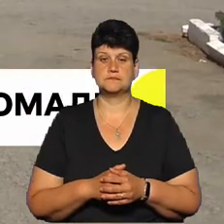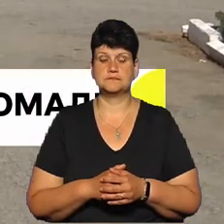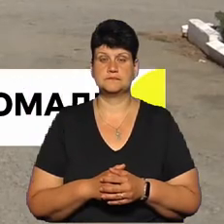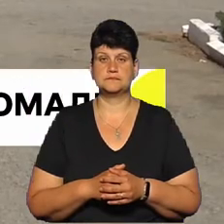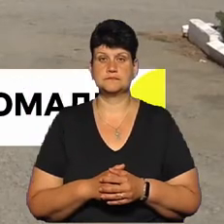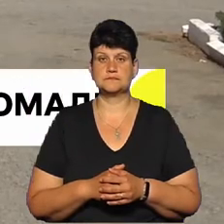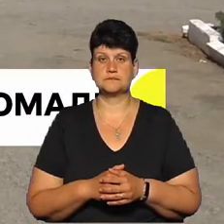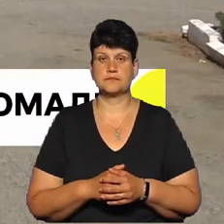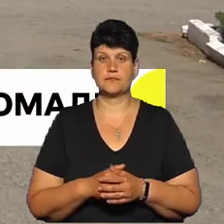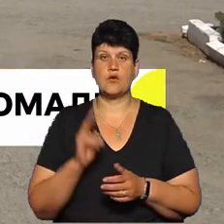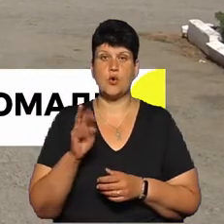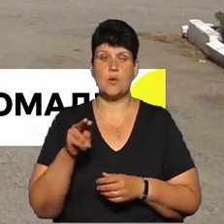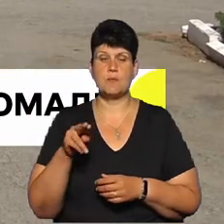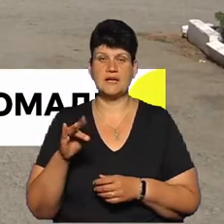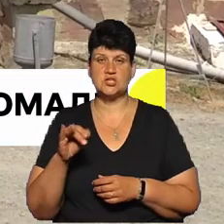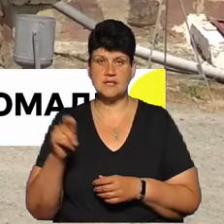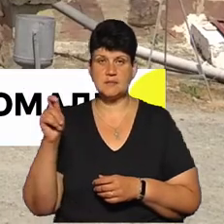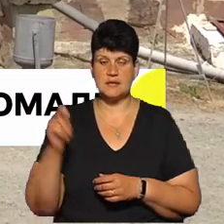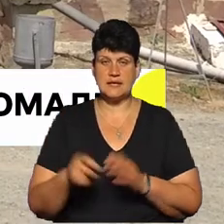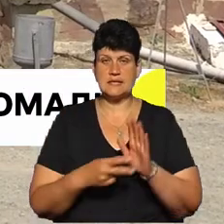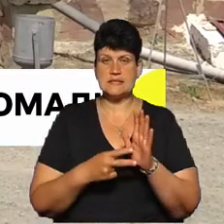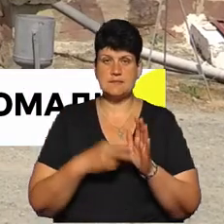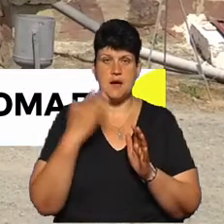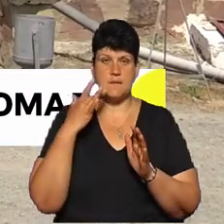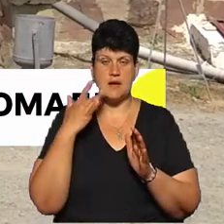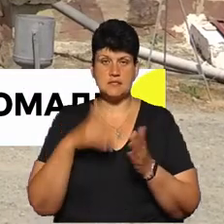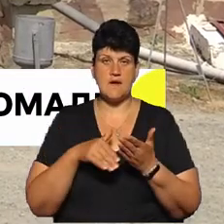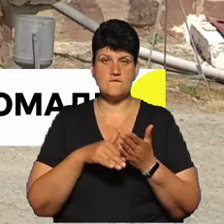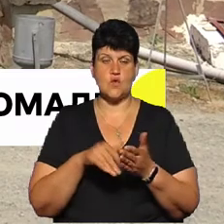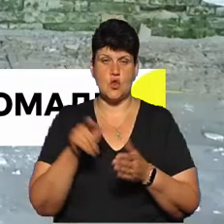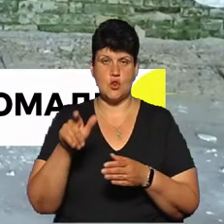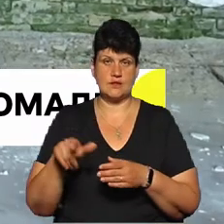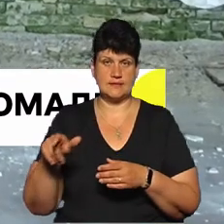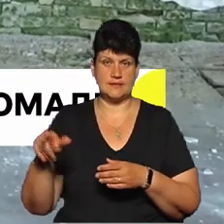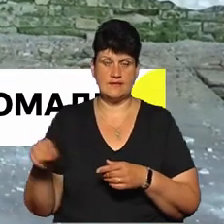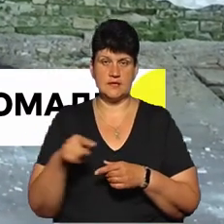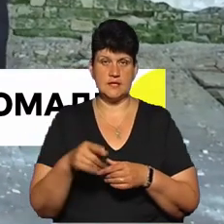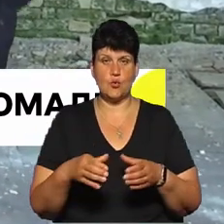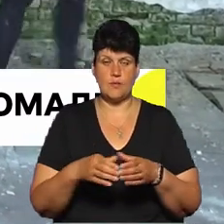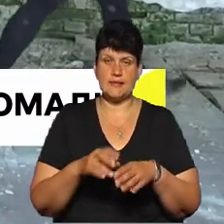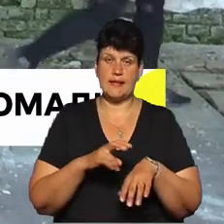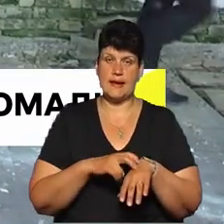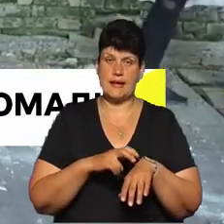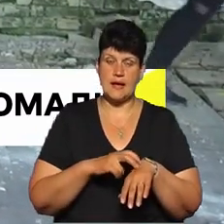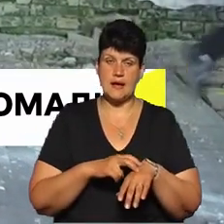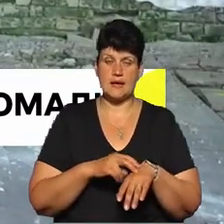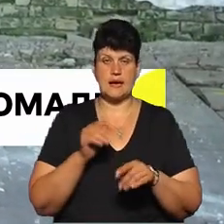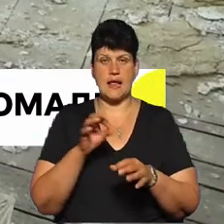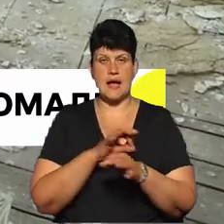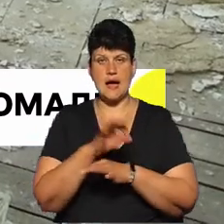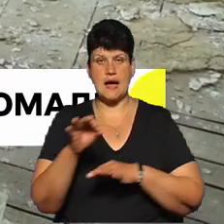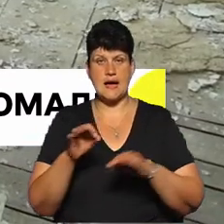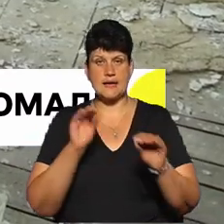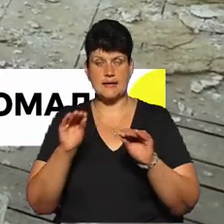До Копичинець приїхали семеро американських волонтерів з міста Бозмен. У їхній команді – лікарі, архітектори та проєктні менеджери,